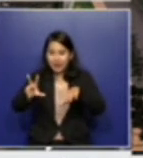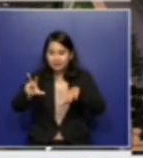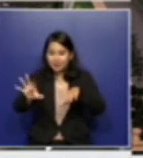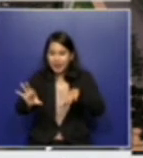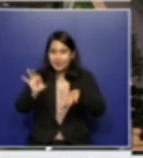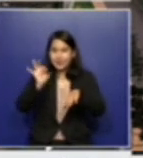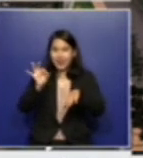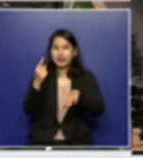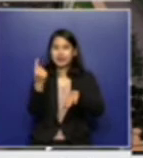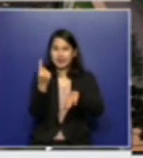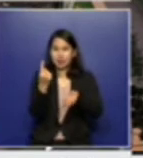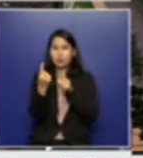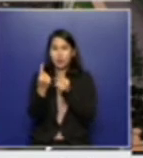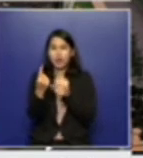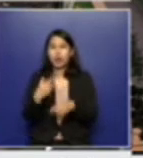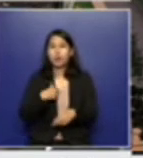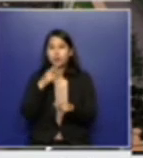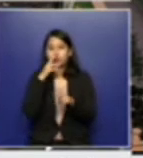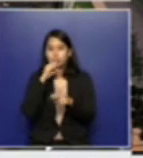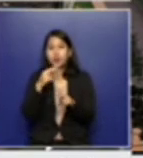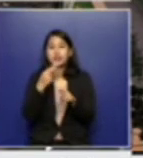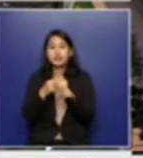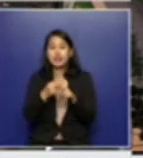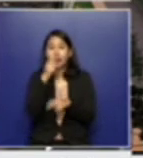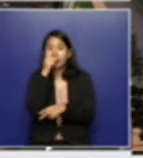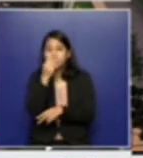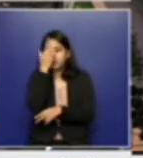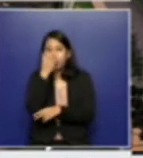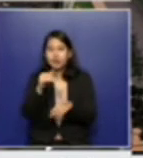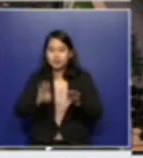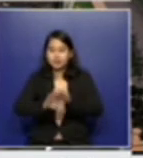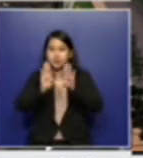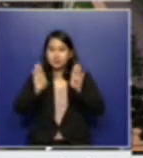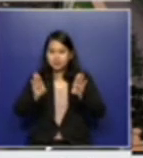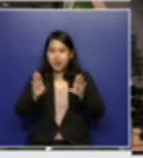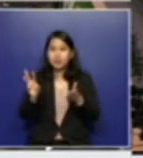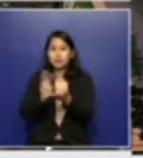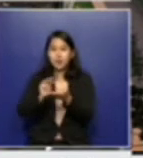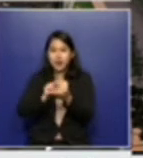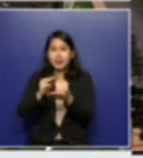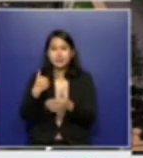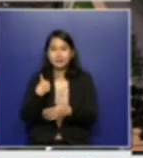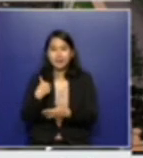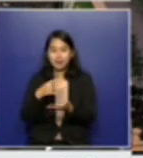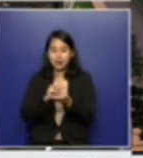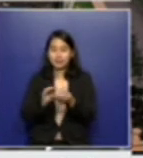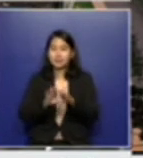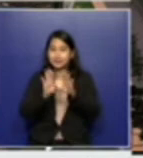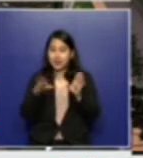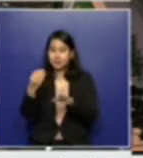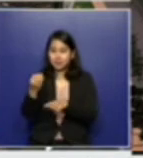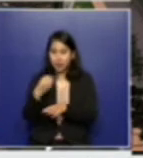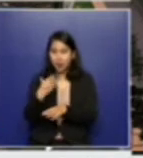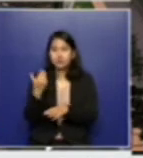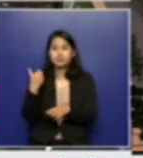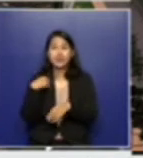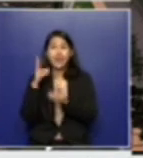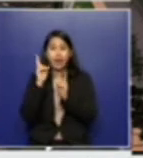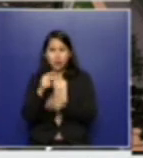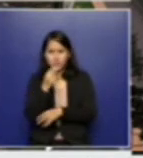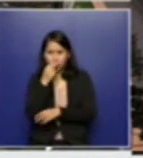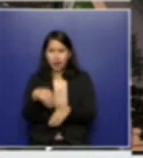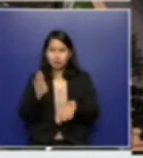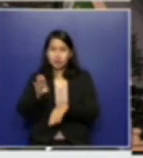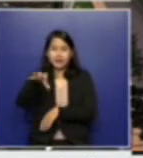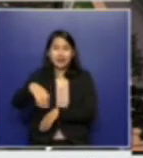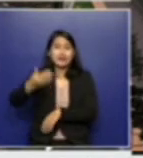งเดียวก็คือ DataGate ขออนุญาตเอ่ยนามได้ครับเพราะว่ามีการเปิดเผยจากมูลนิธิอิสลาผมก็ได้ข่าวข้อมูลจากนี่ครับเป็นบริษัทเดิมที่